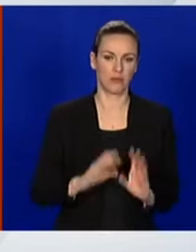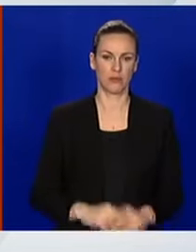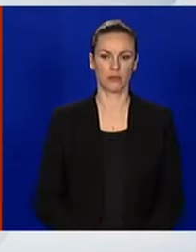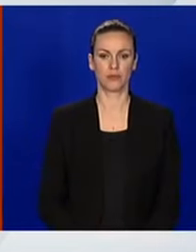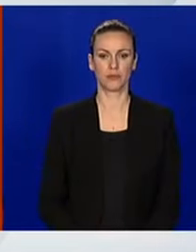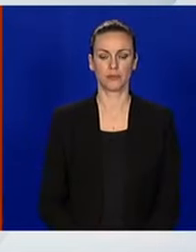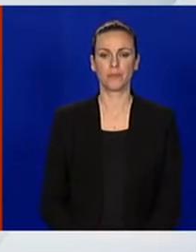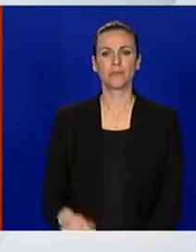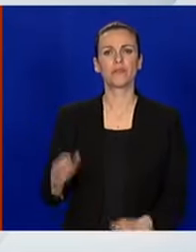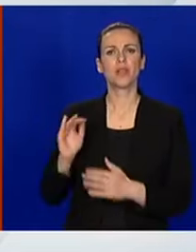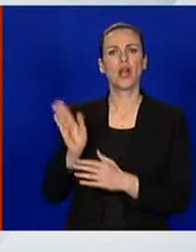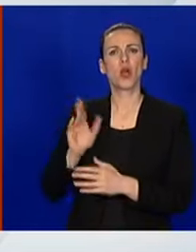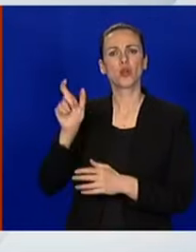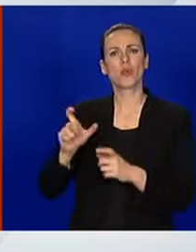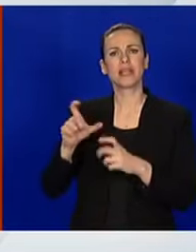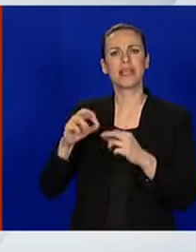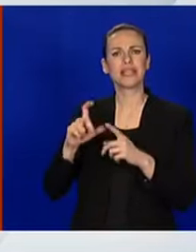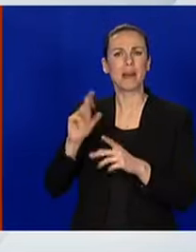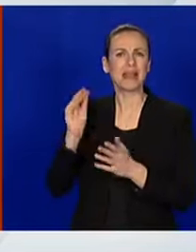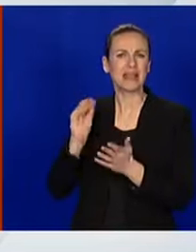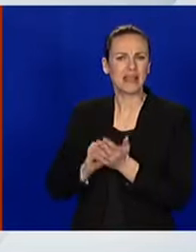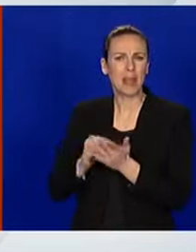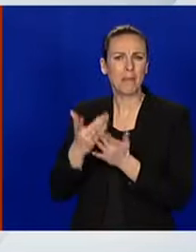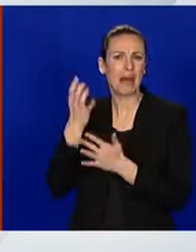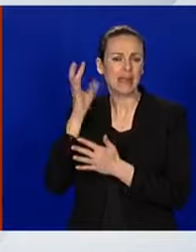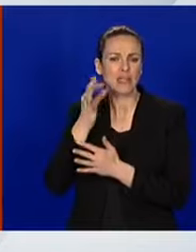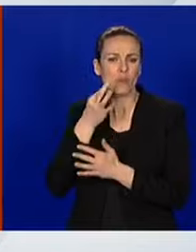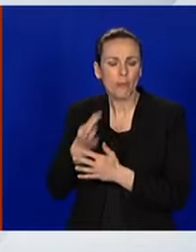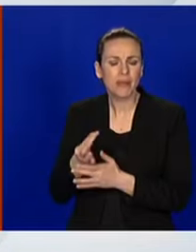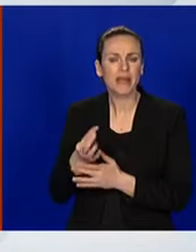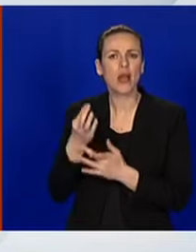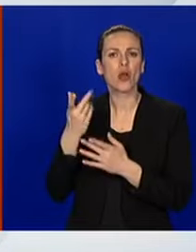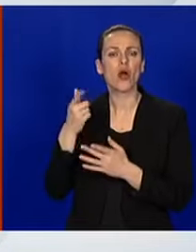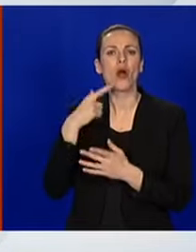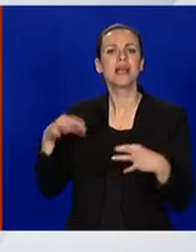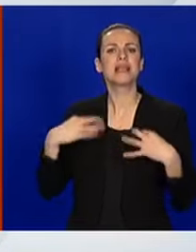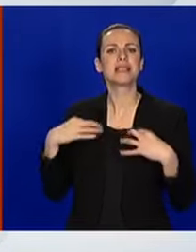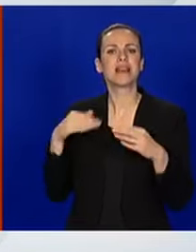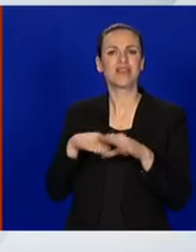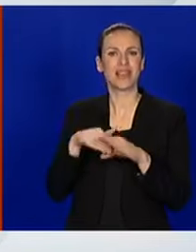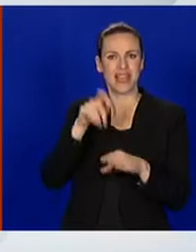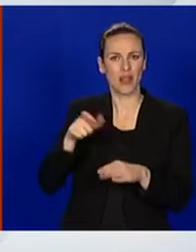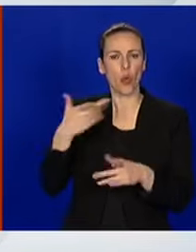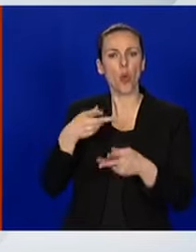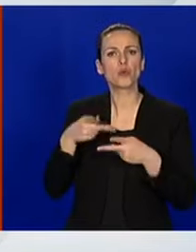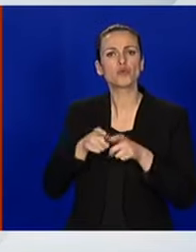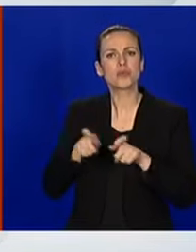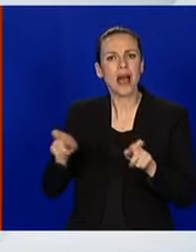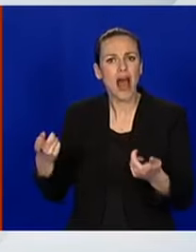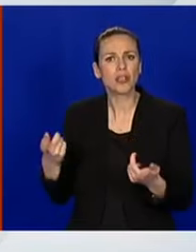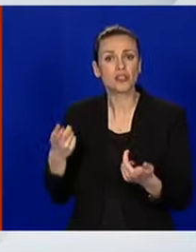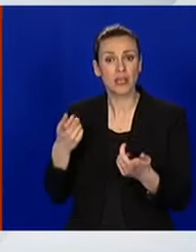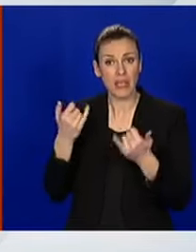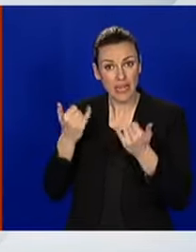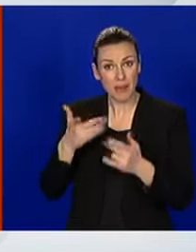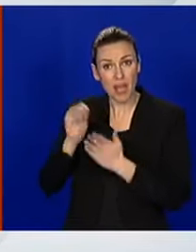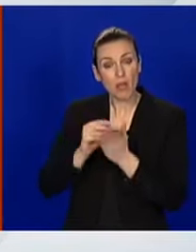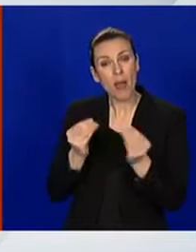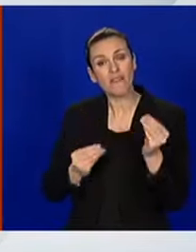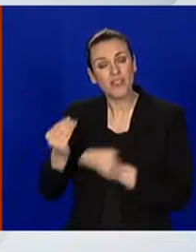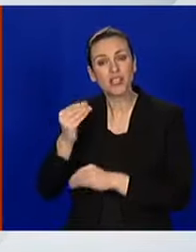Marius Capak, možete nam reći, nismo spominjali ih par dana, te brojke oko zdravstvenih djelatnika zaraženih, imate sada, je li se taj broj